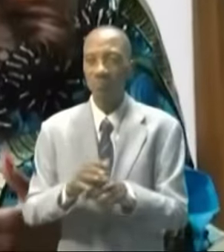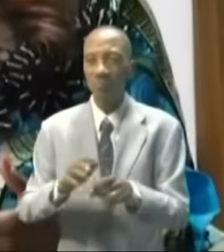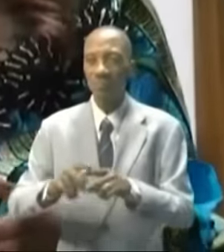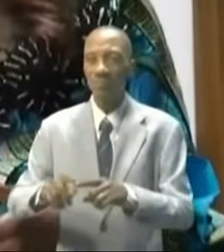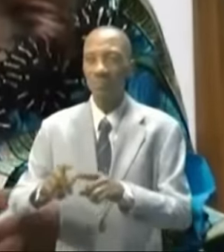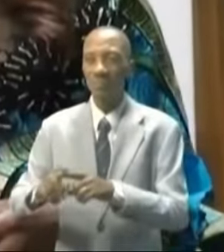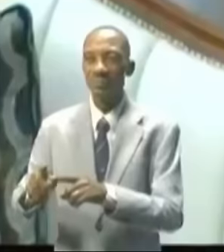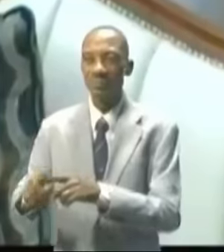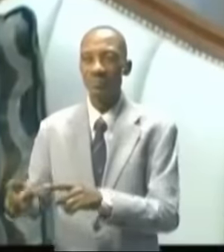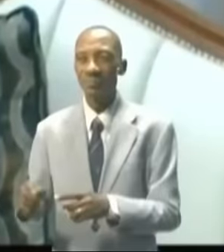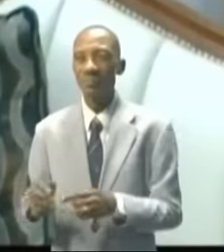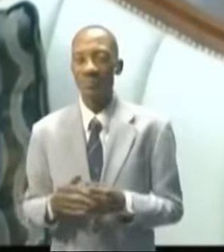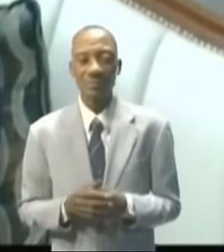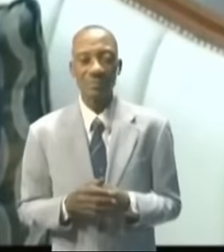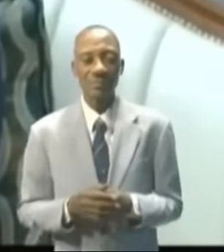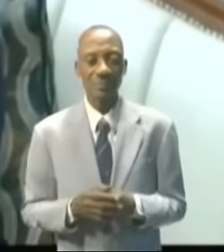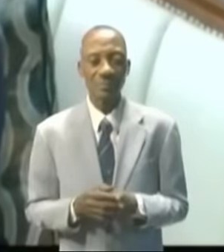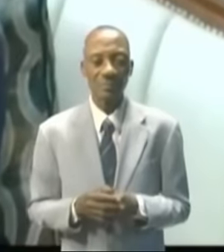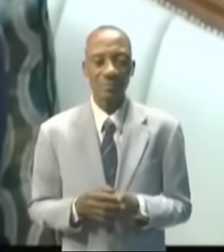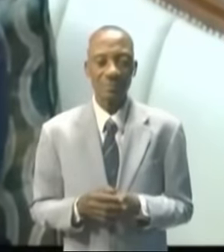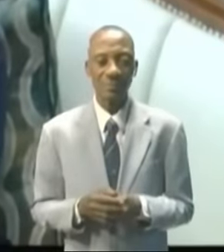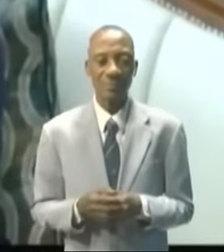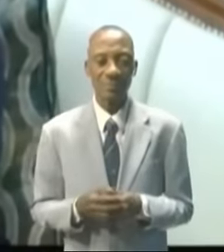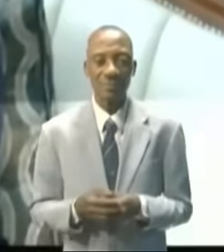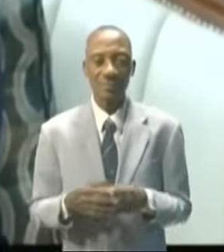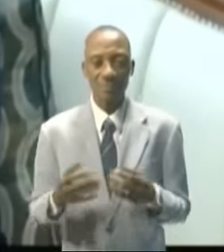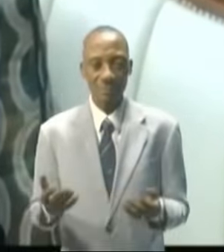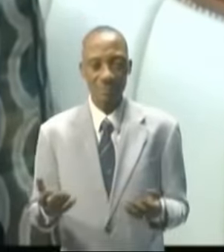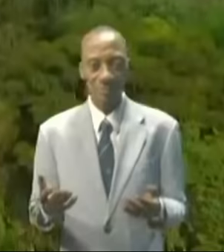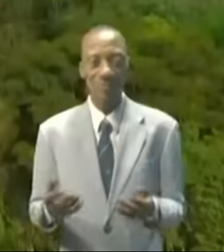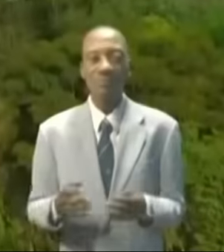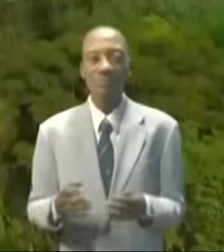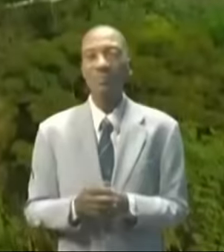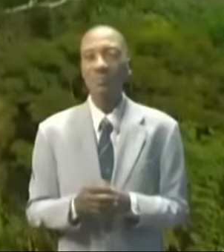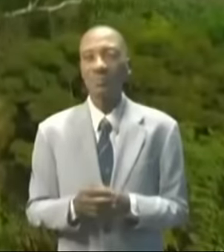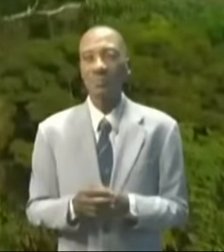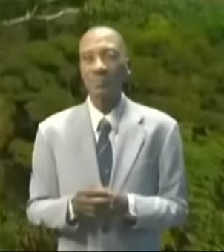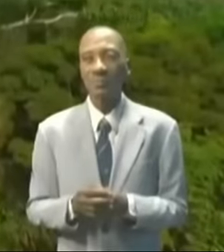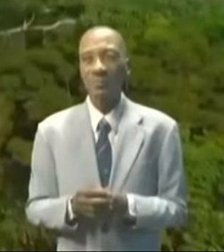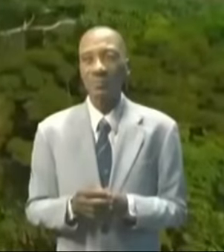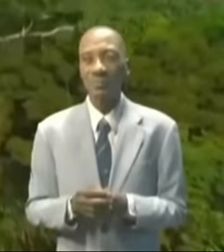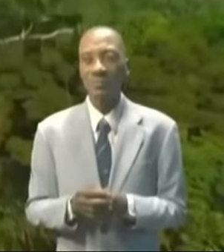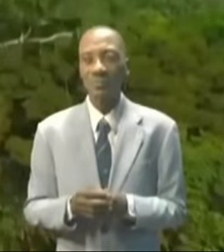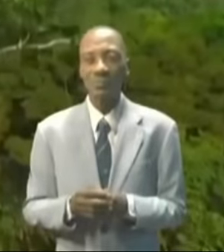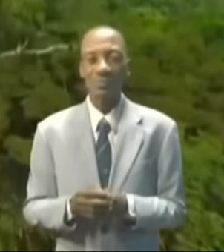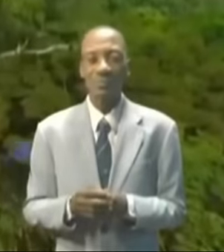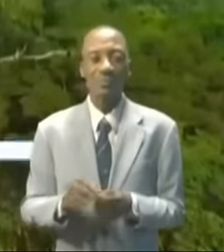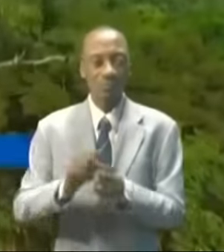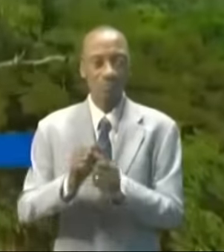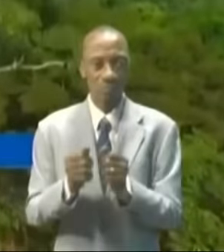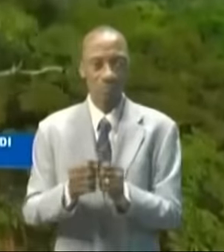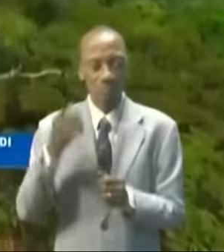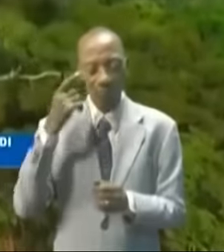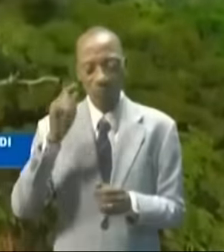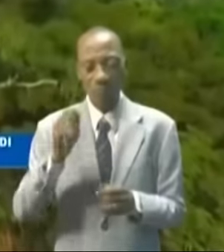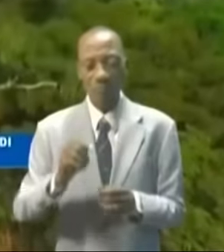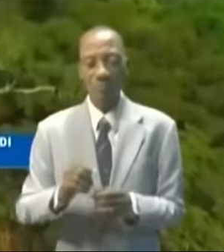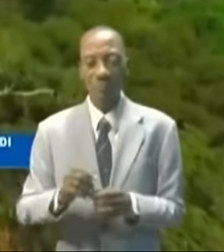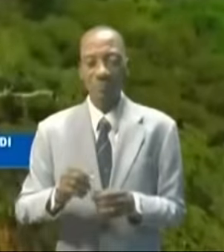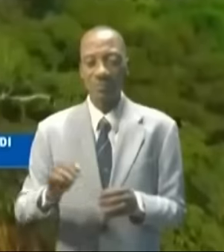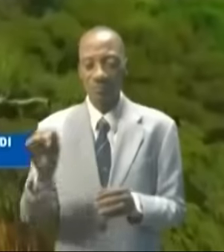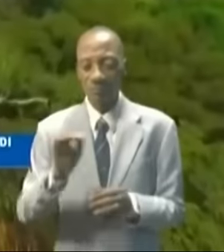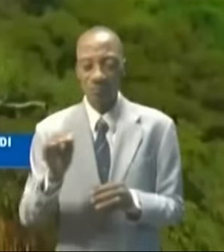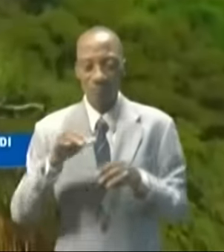développer nous-mêmes notre pays. Mise en place en octobre 2017, la Commission climat du bassin du Congo, constituée